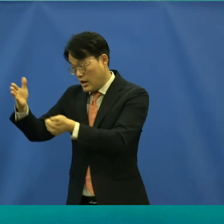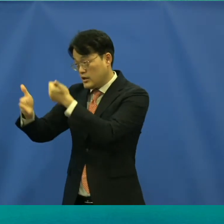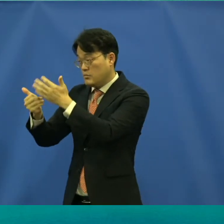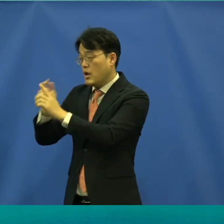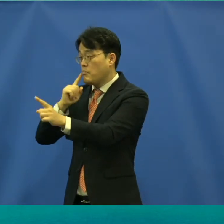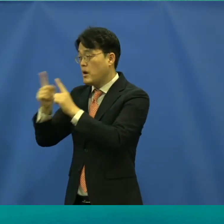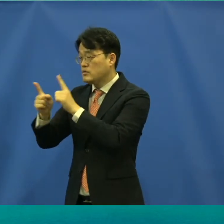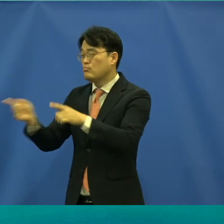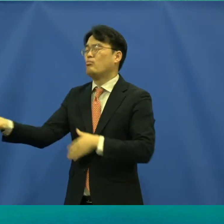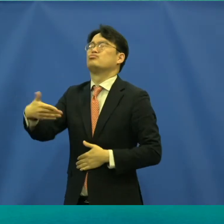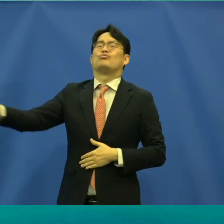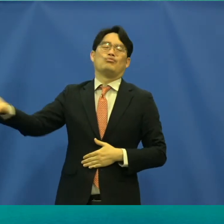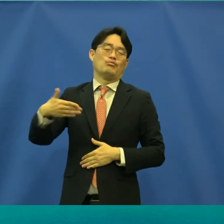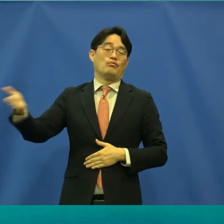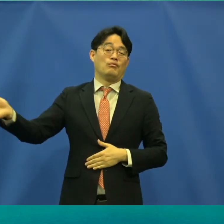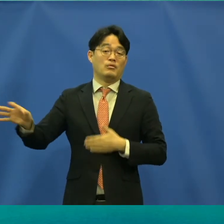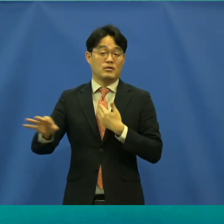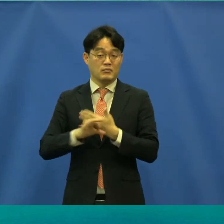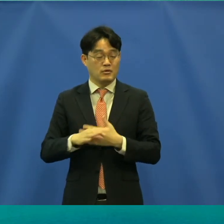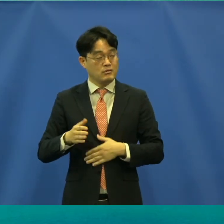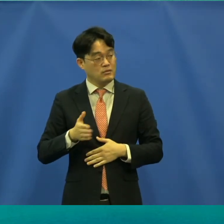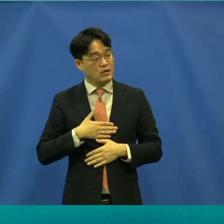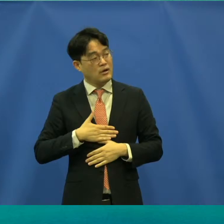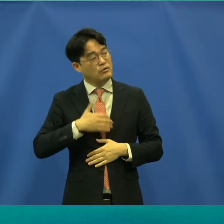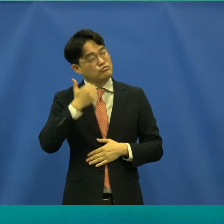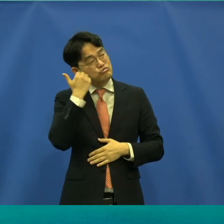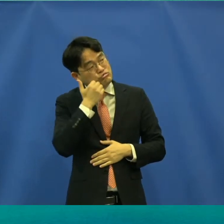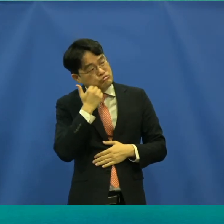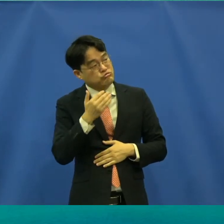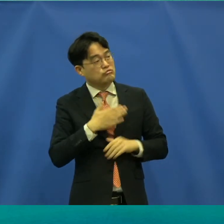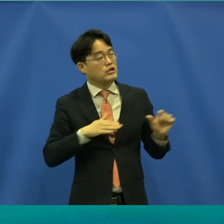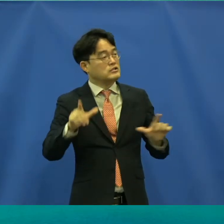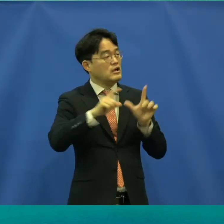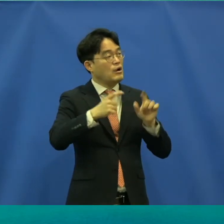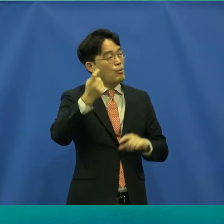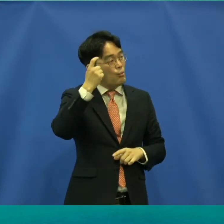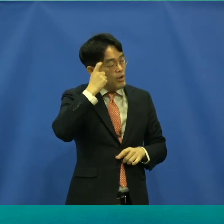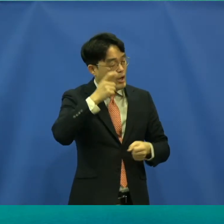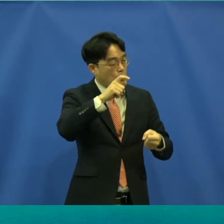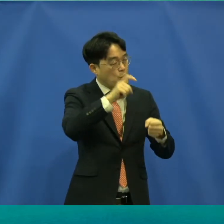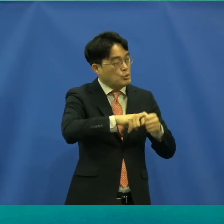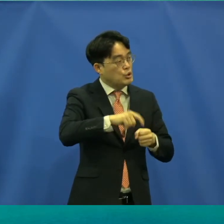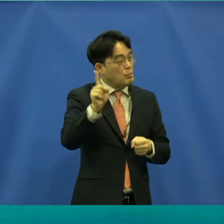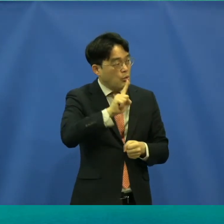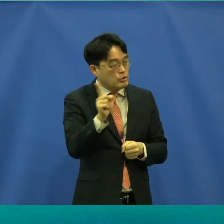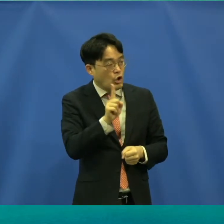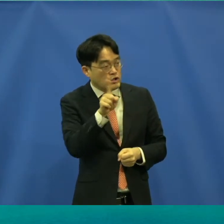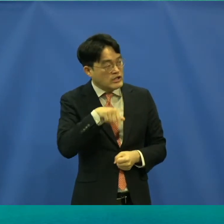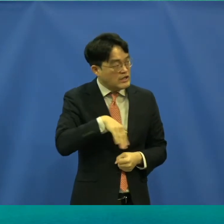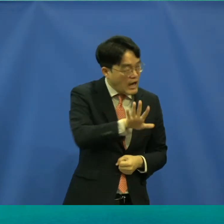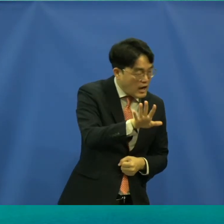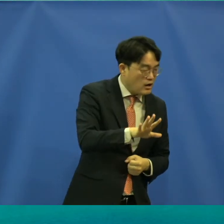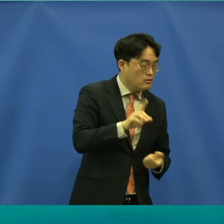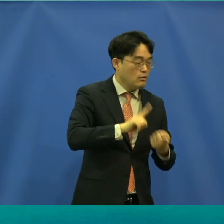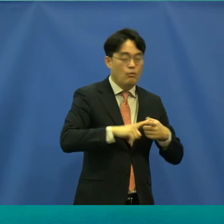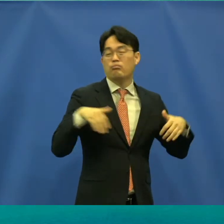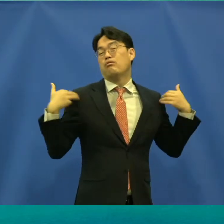내가 누구인지, 내가 왜 사는지, 무엇을 위해 살아야 하는지 어떻게 알 수가 있습니까?